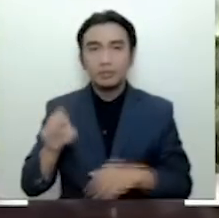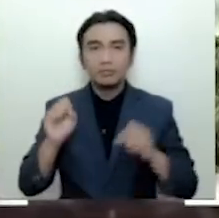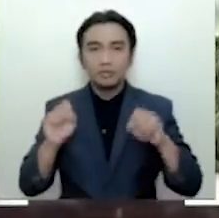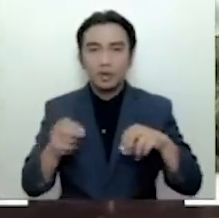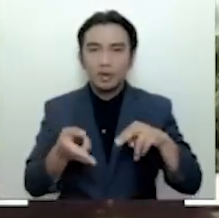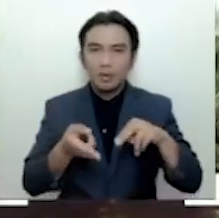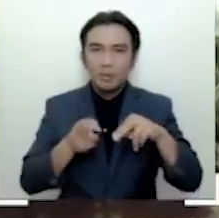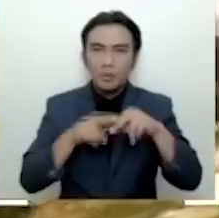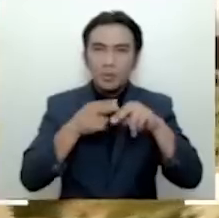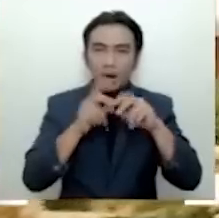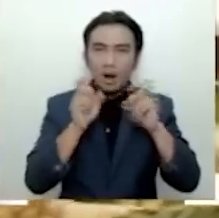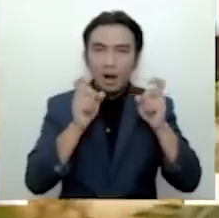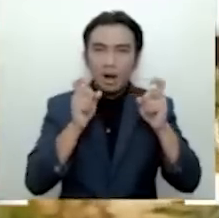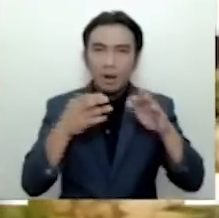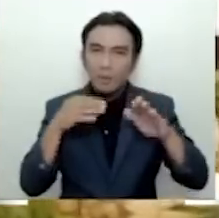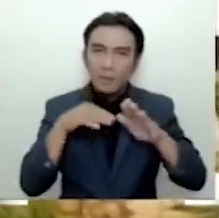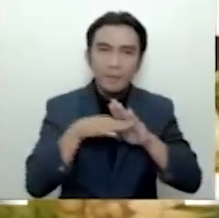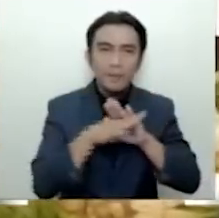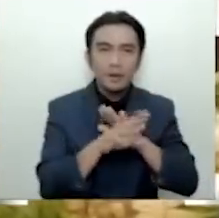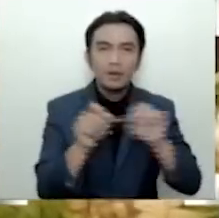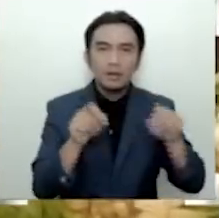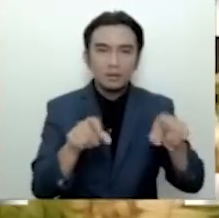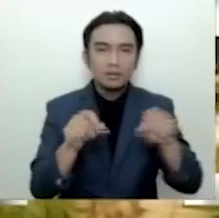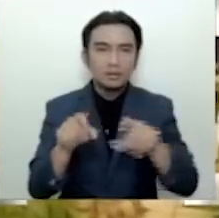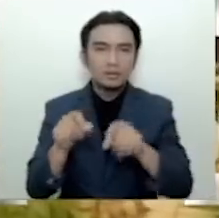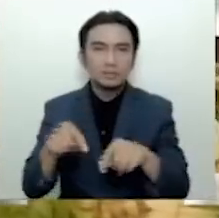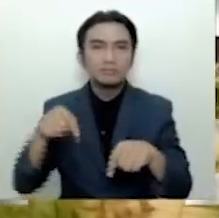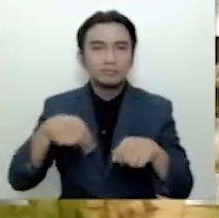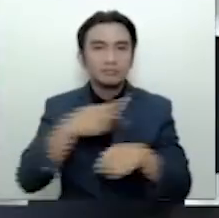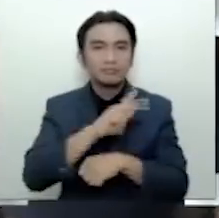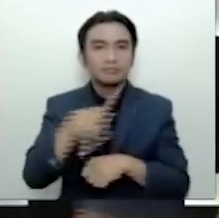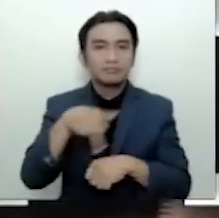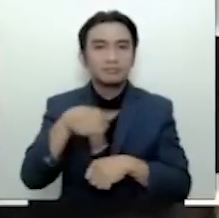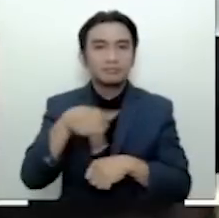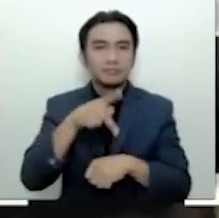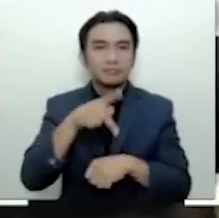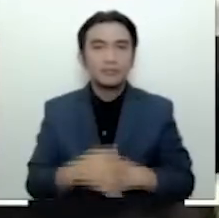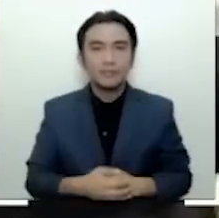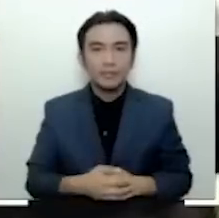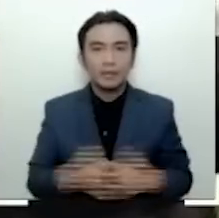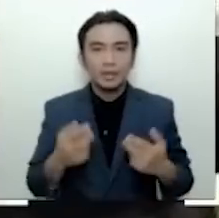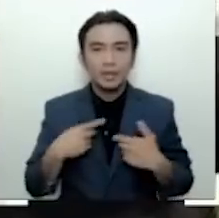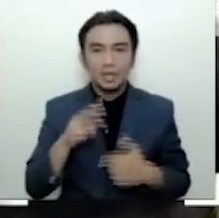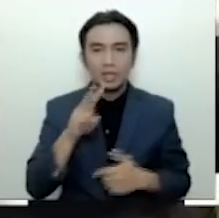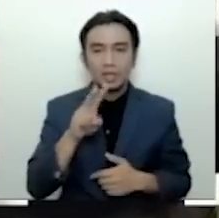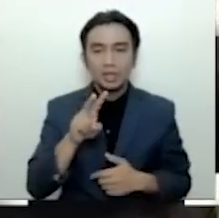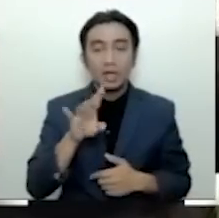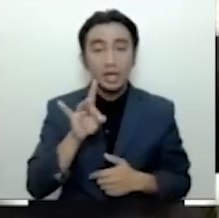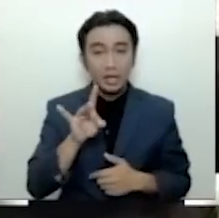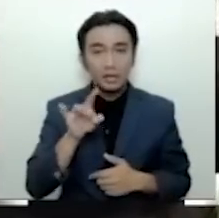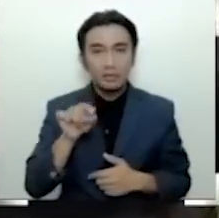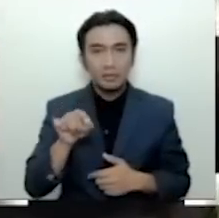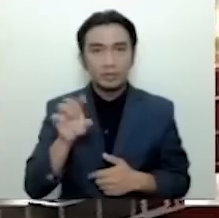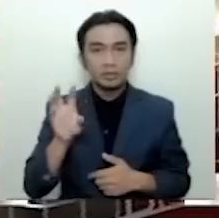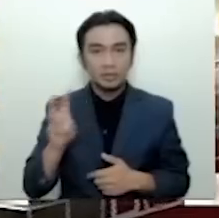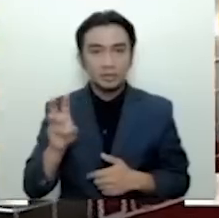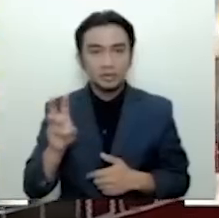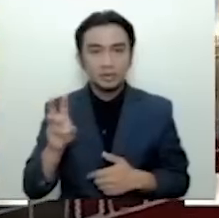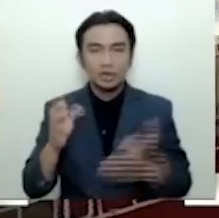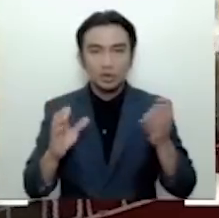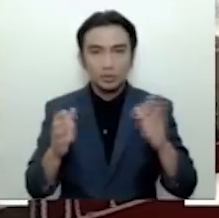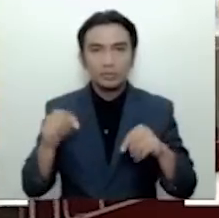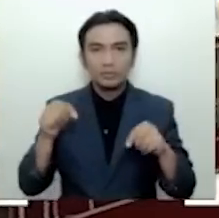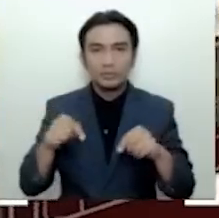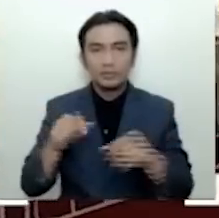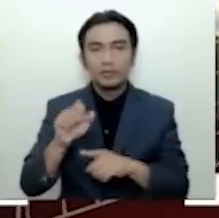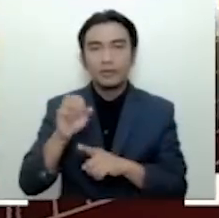o bilis ng pagmahal ng bilihin at serbisyo sa bansa. Mas mababa sa 8.6% na inflation rate nitong Pebrero. Bumaba